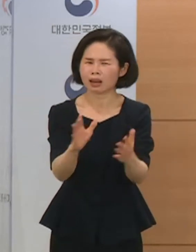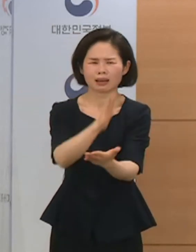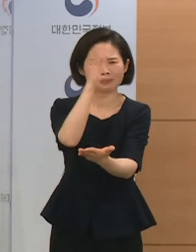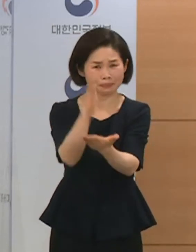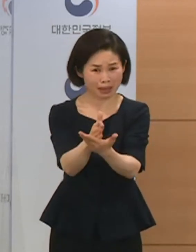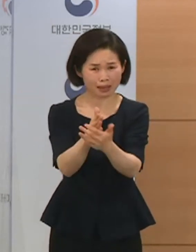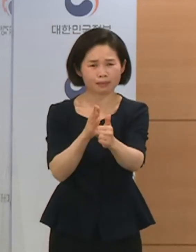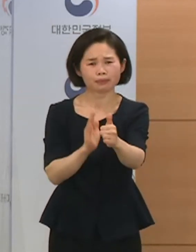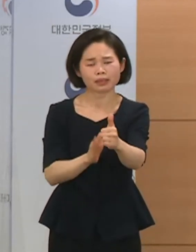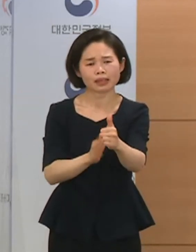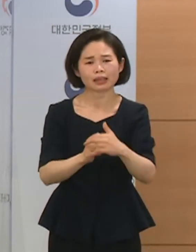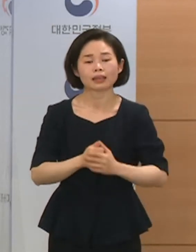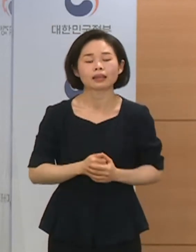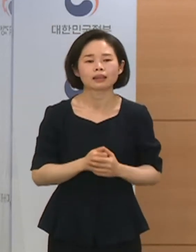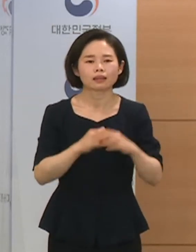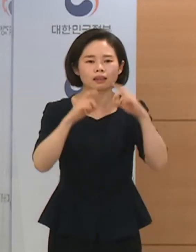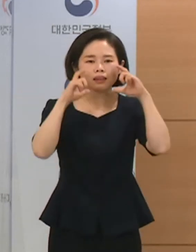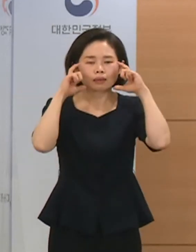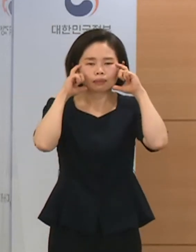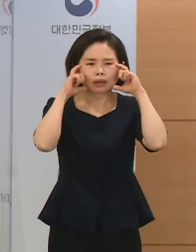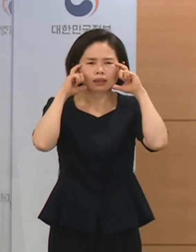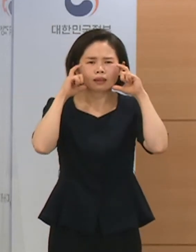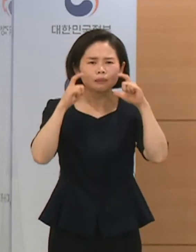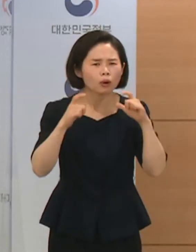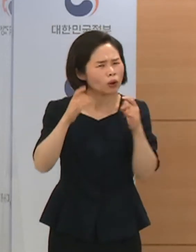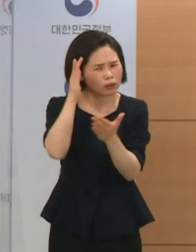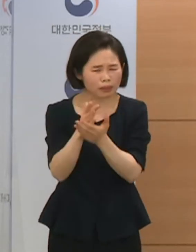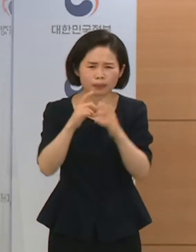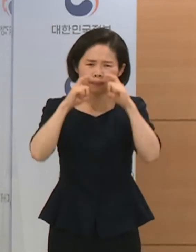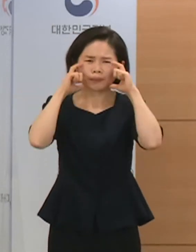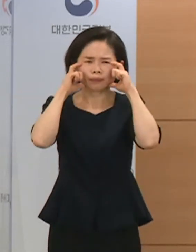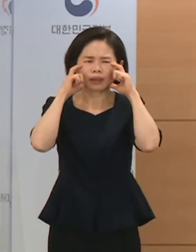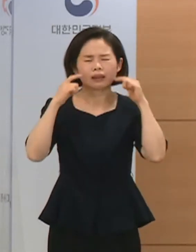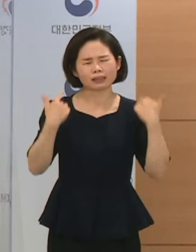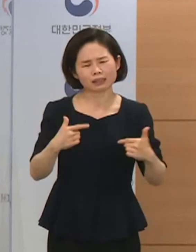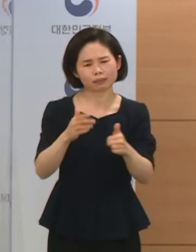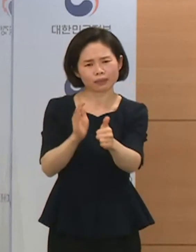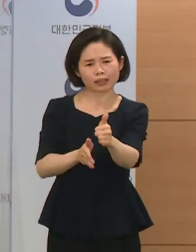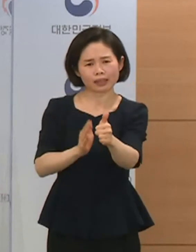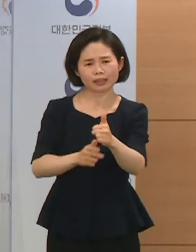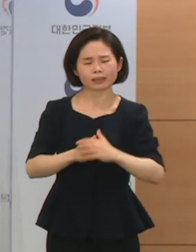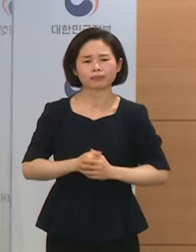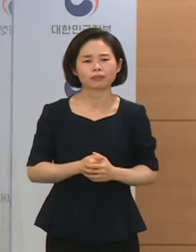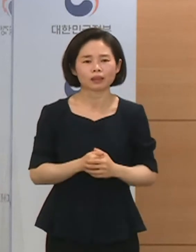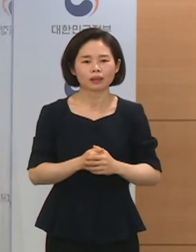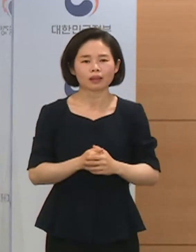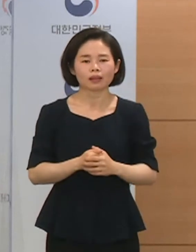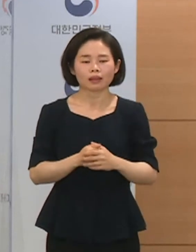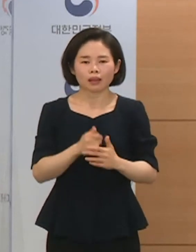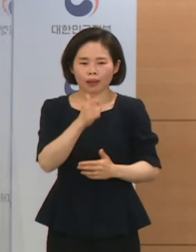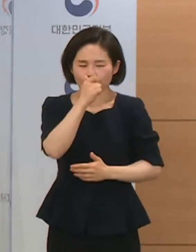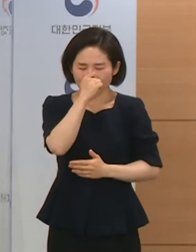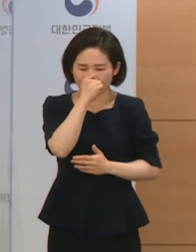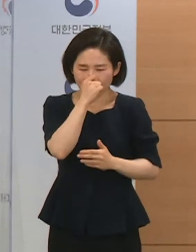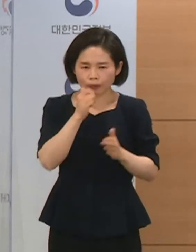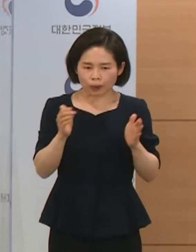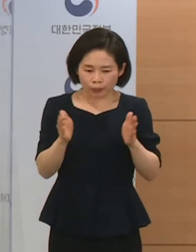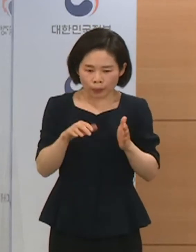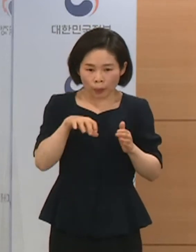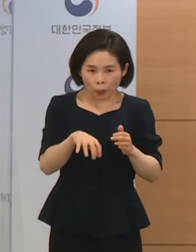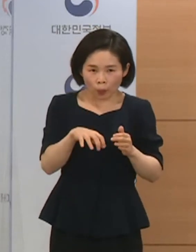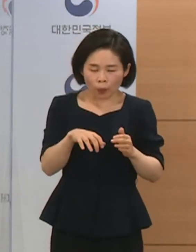주시길 바라고 마스크를 벗는 상황을 최소화해 주시길 바랍니다. 대부분은 밀폐된 공간에서 마스크를